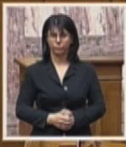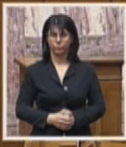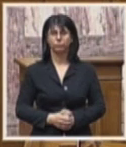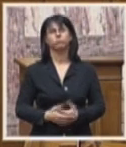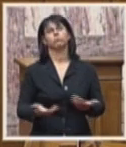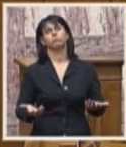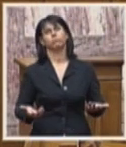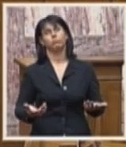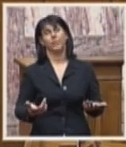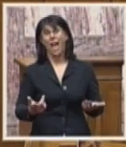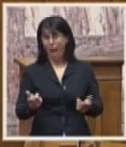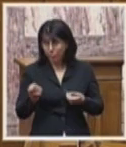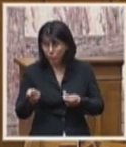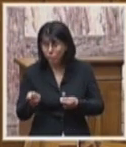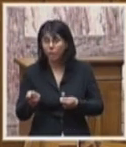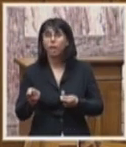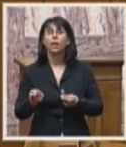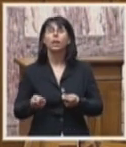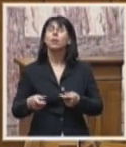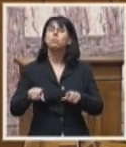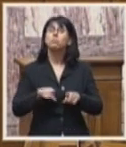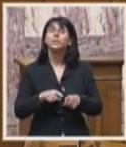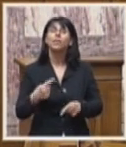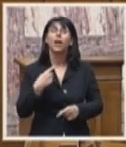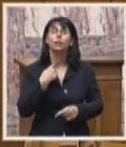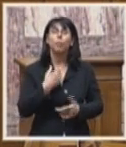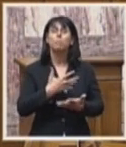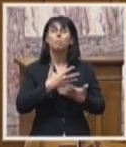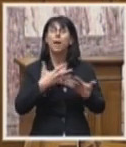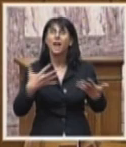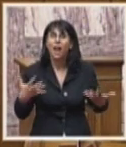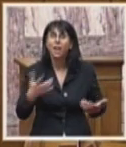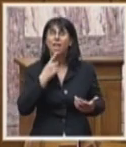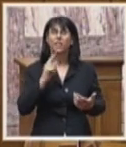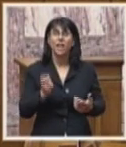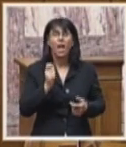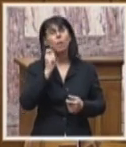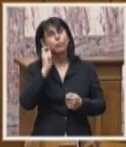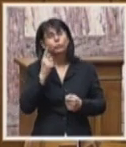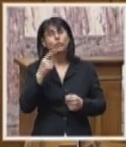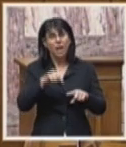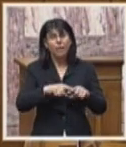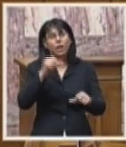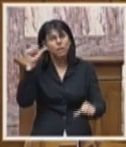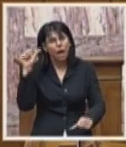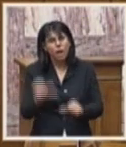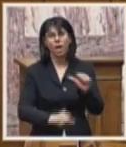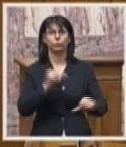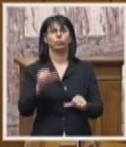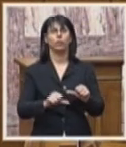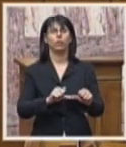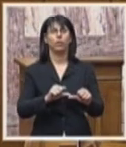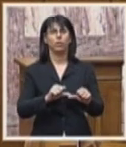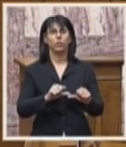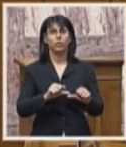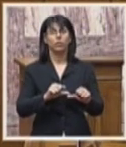Και βέβαια θα είχαμε χάσει μαζί με αυτό και την μεγάλη ευκαιρία επιτέλους να αλλάξουμε αυτόν τον τόπο. Με λιγότερες